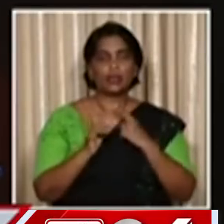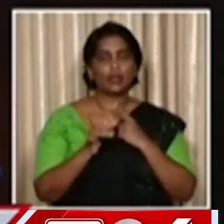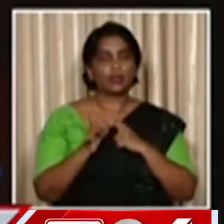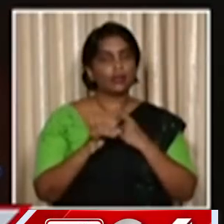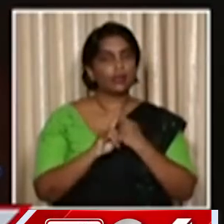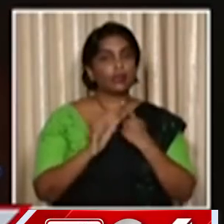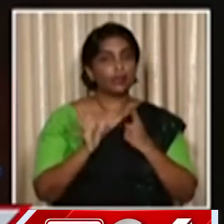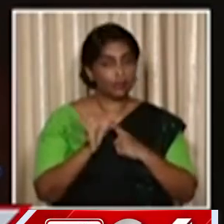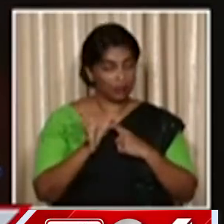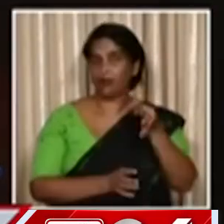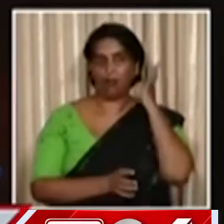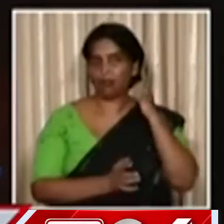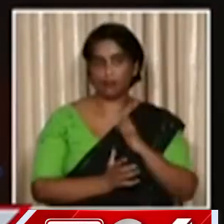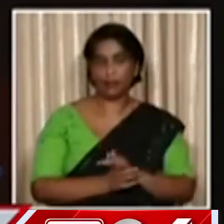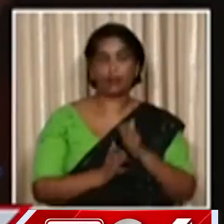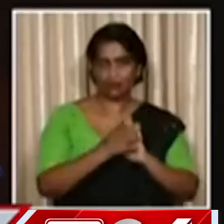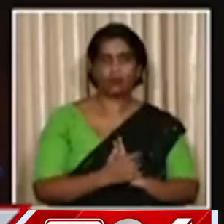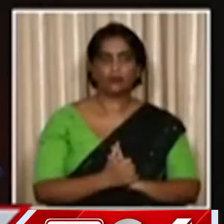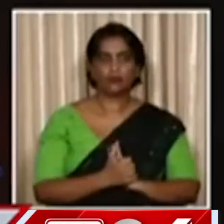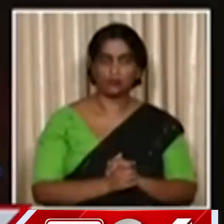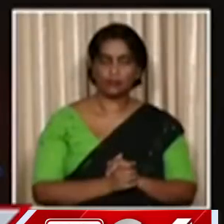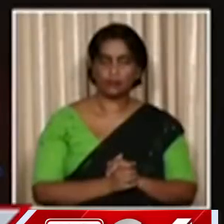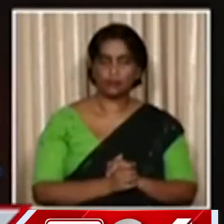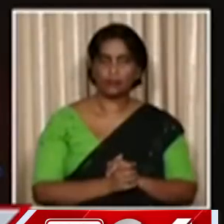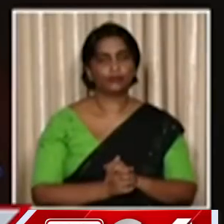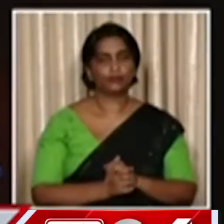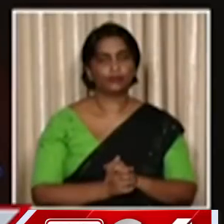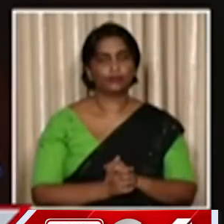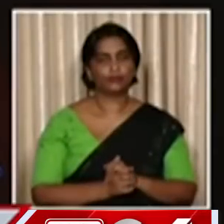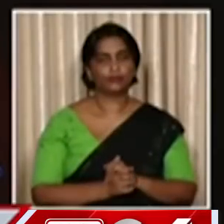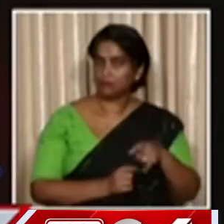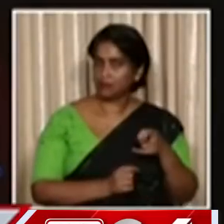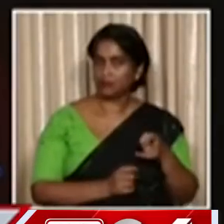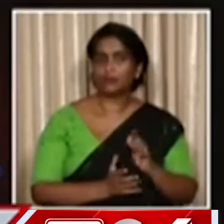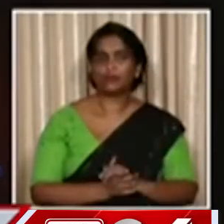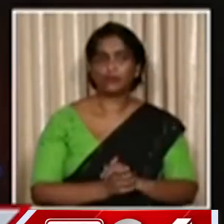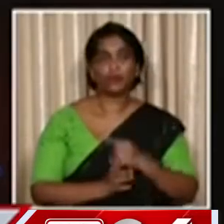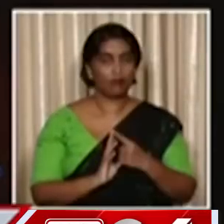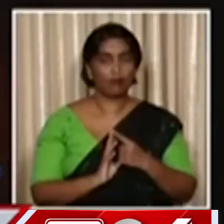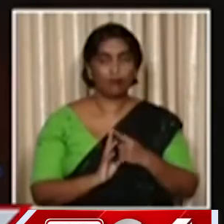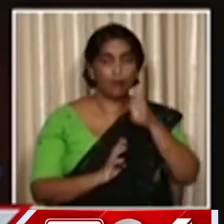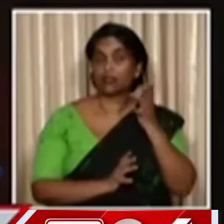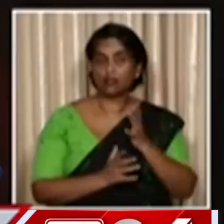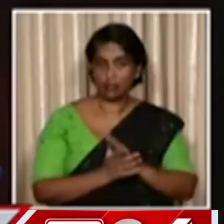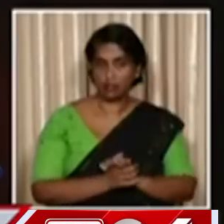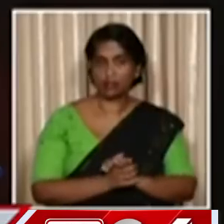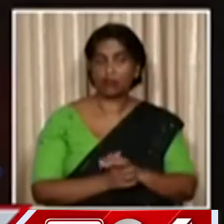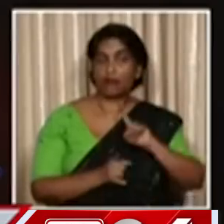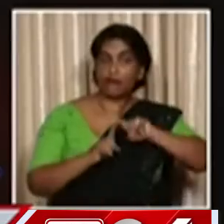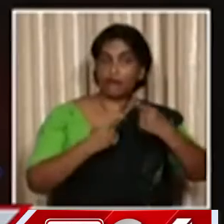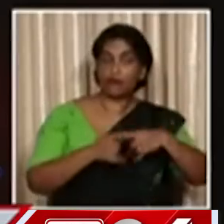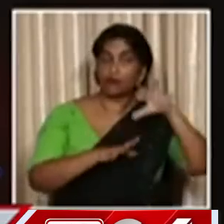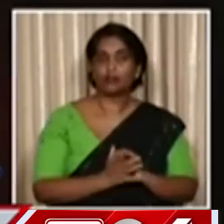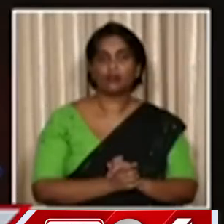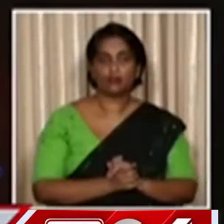පවුලේ සමාජිකින්ට එන්න තහනම්. ගැලරිය වහලලු. හැබැයි ඊයේ දිනේ අනීතික ලෙස රටට රත්තරන් සහ අනෙකුත් භාණ්ඩ